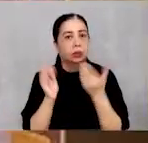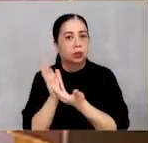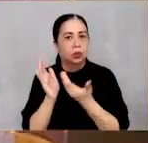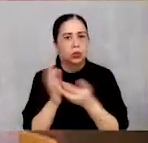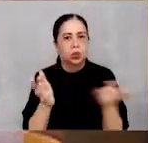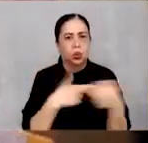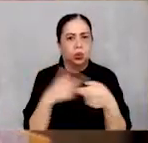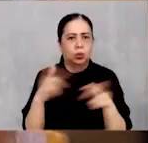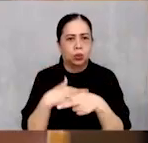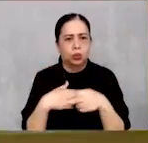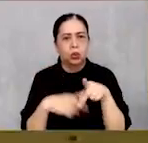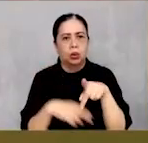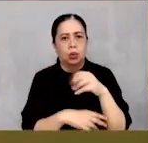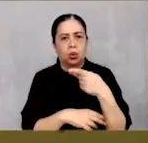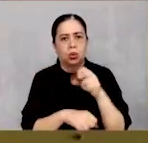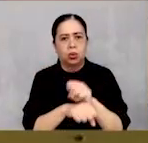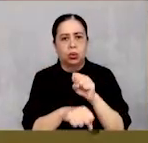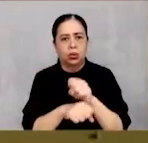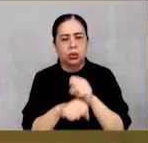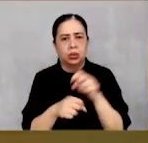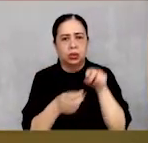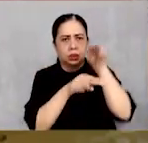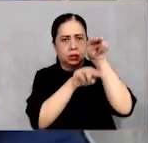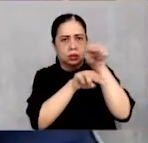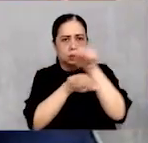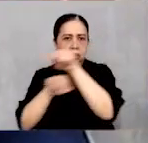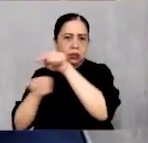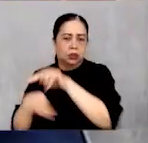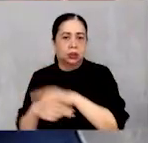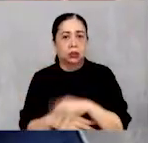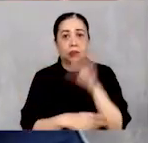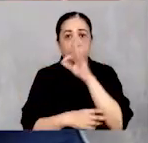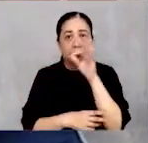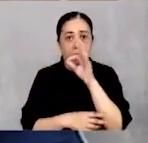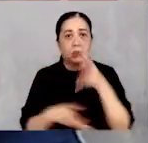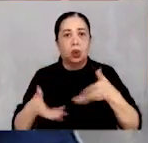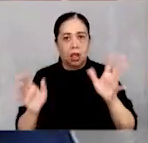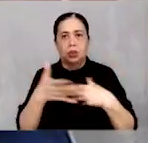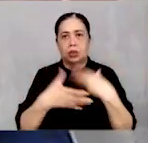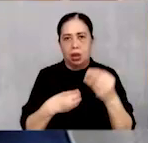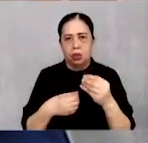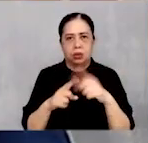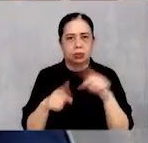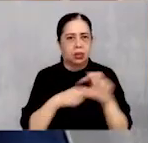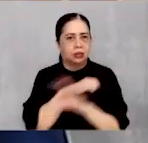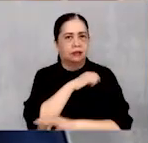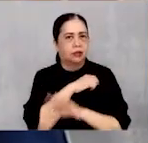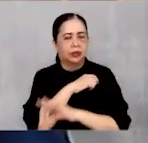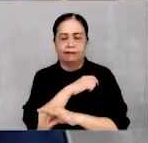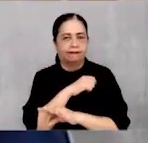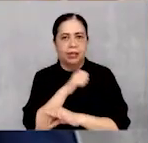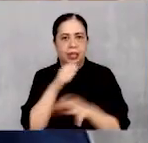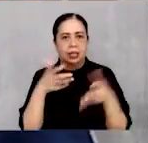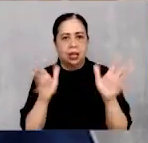ng mga Pogo worker na may mga double deck na higaan. Yung mga Filipinos, they are allowed to go out. Pero itong mga foreign nationals, hindi sila